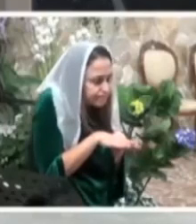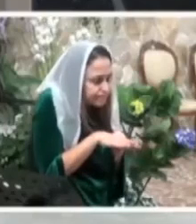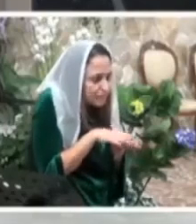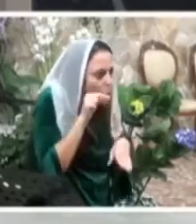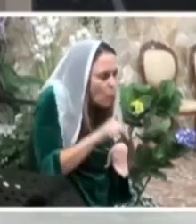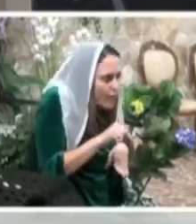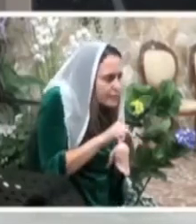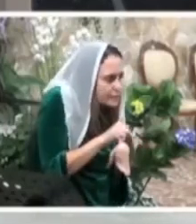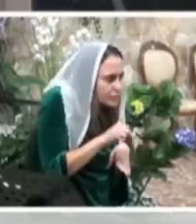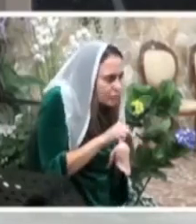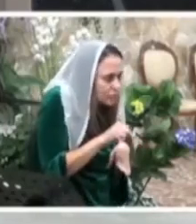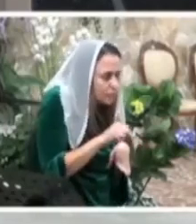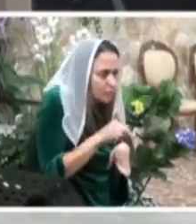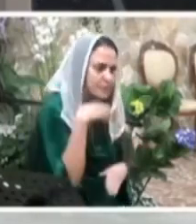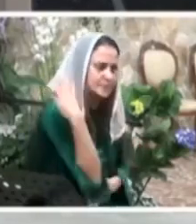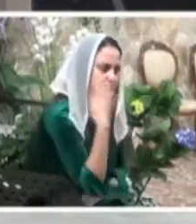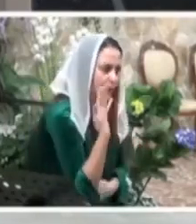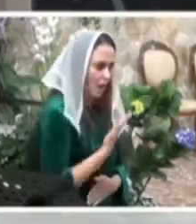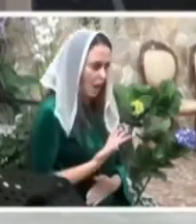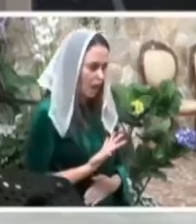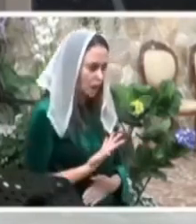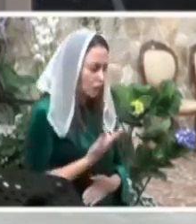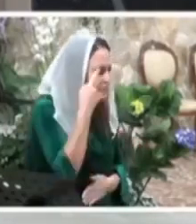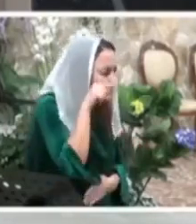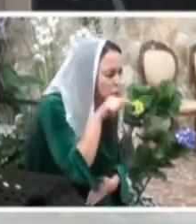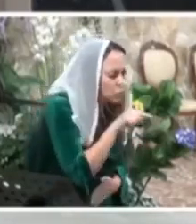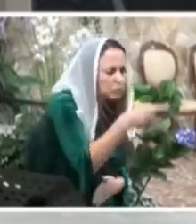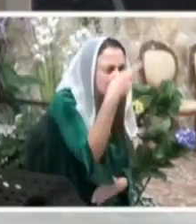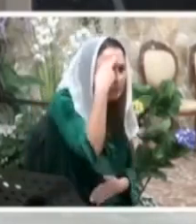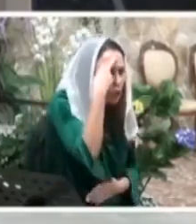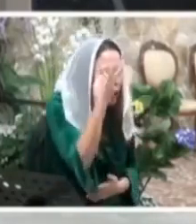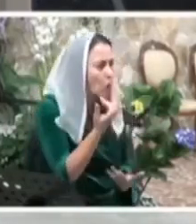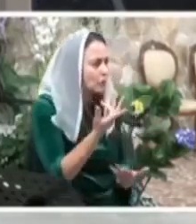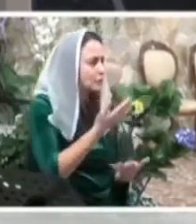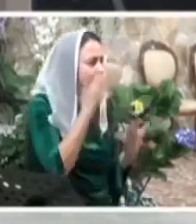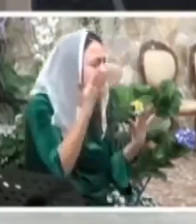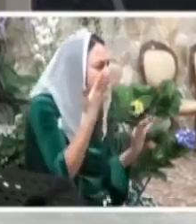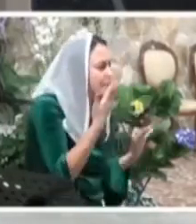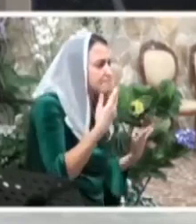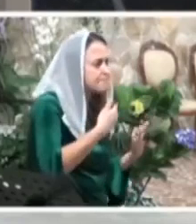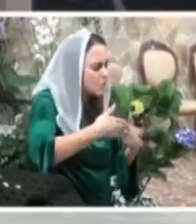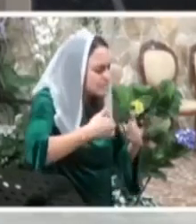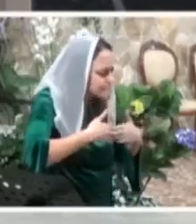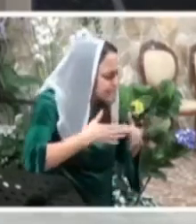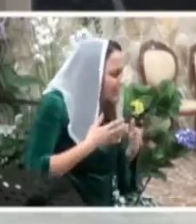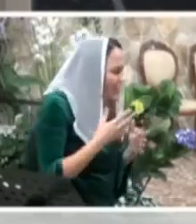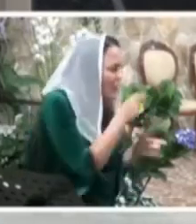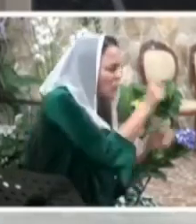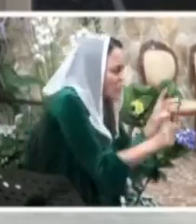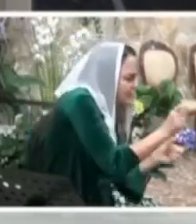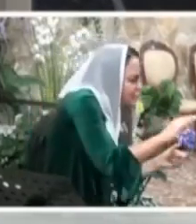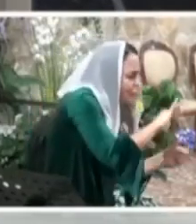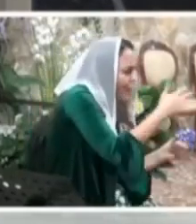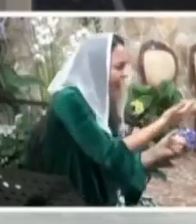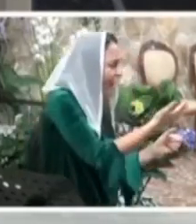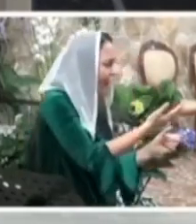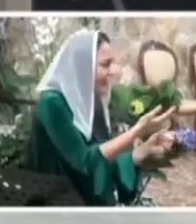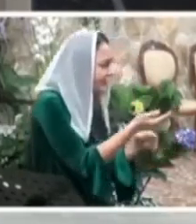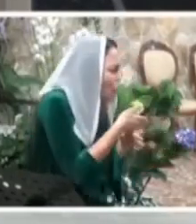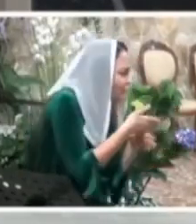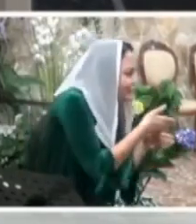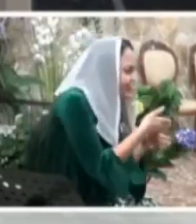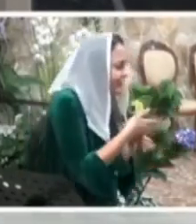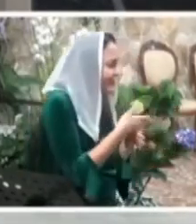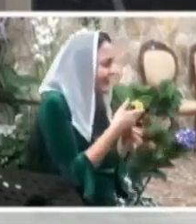non è una realtà, se non ti ricordi l'ultima volta che tu hai condiviso con qualcuno, anche con poche parole,